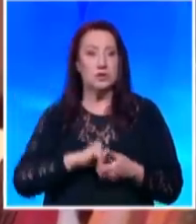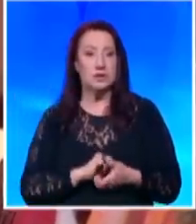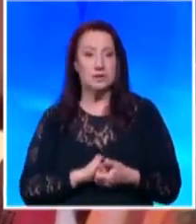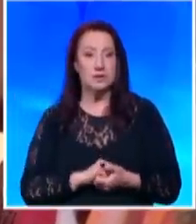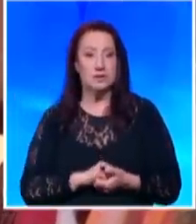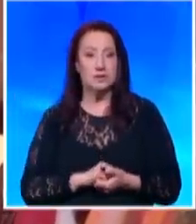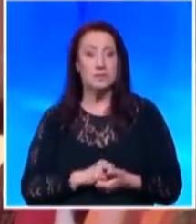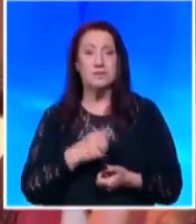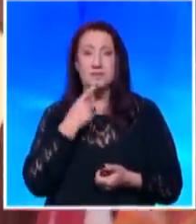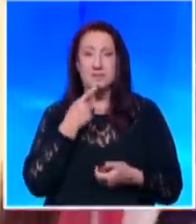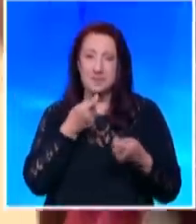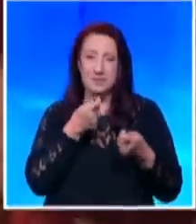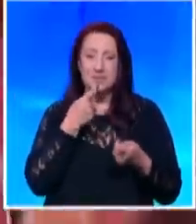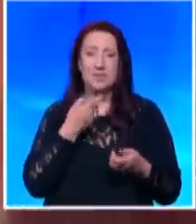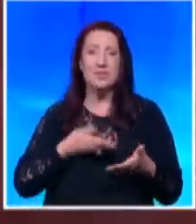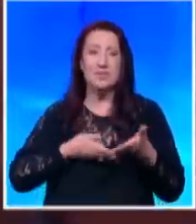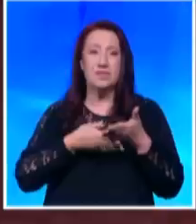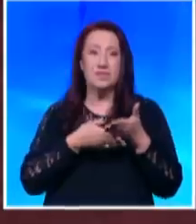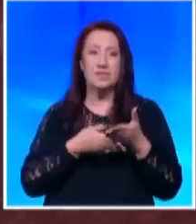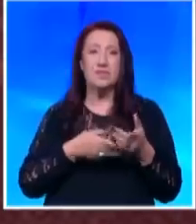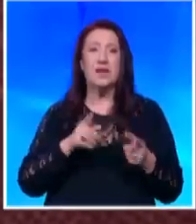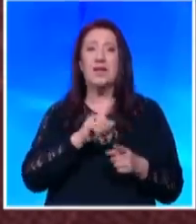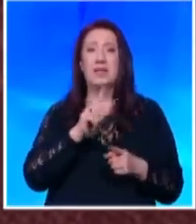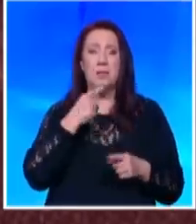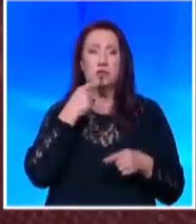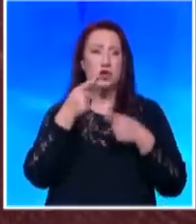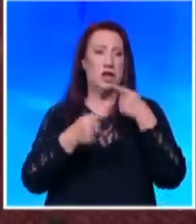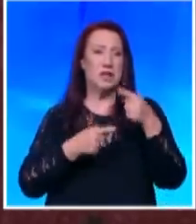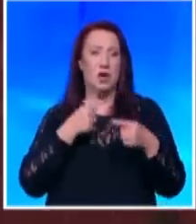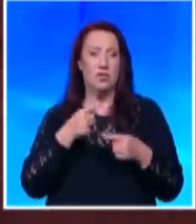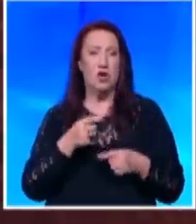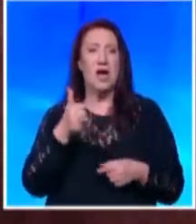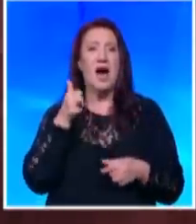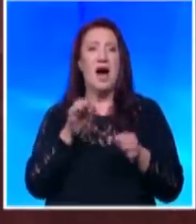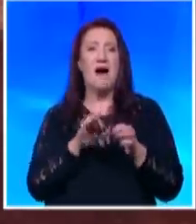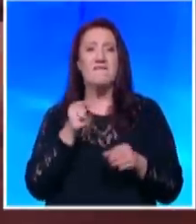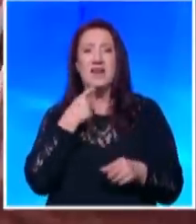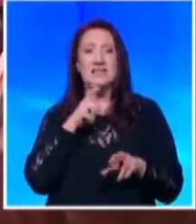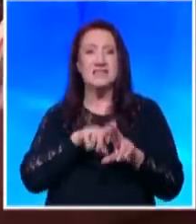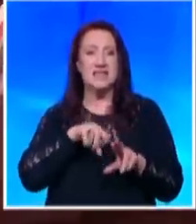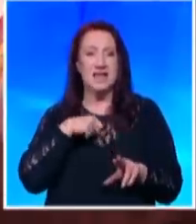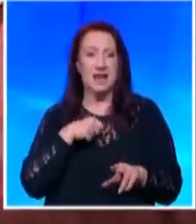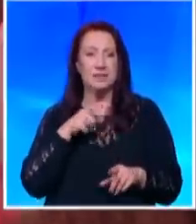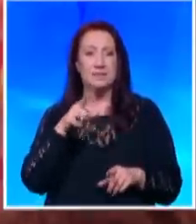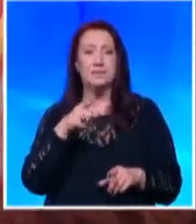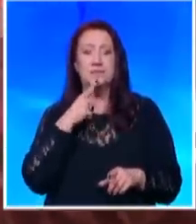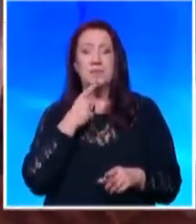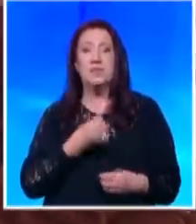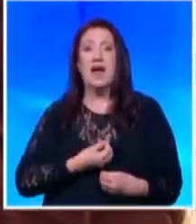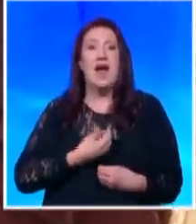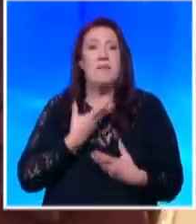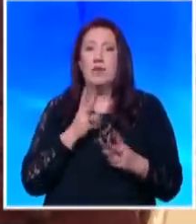Обичам те. Жената е с нарушение на речта, известно като афазия. Емоциите изразява чрез